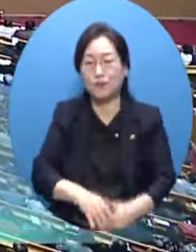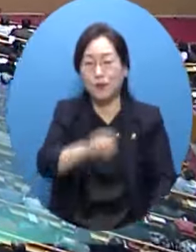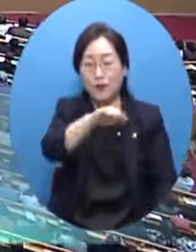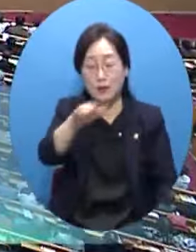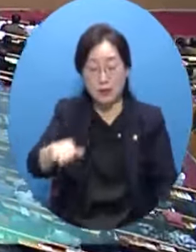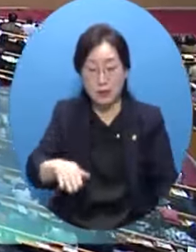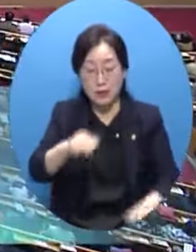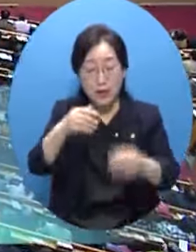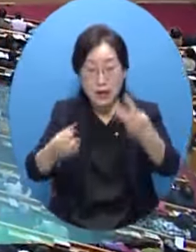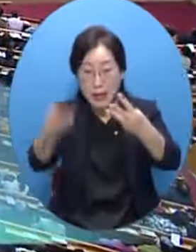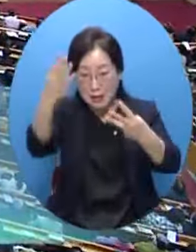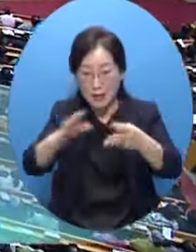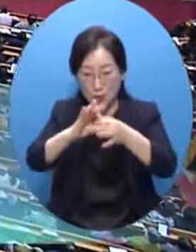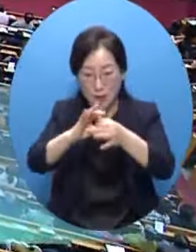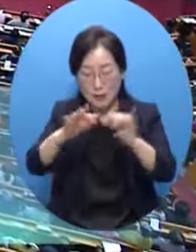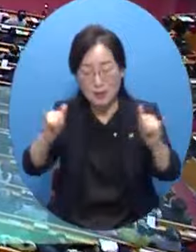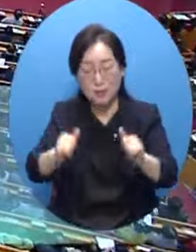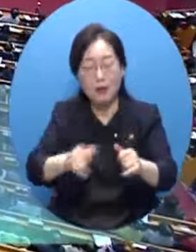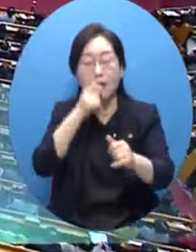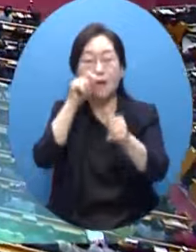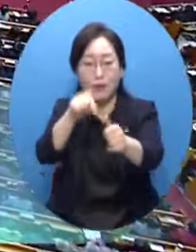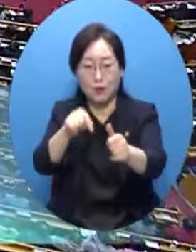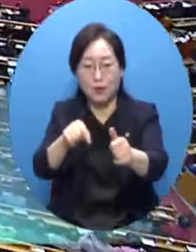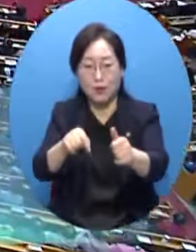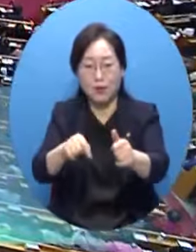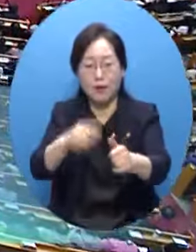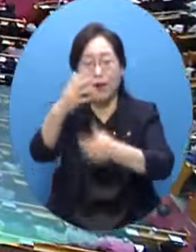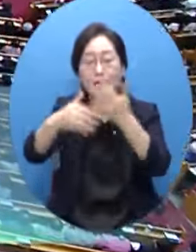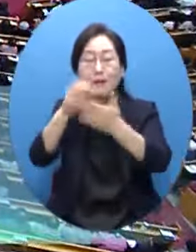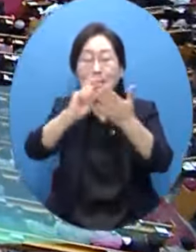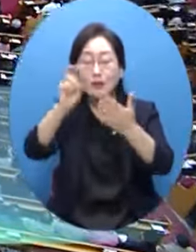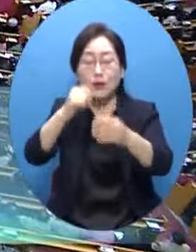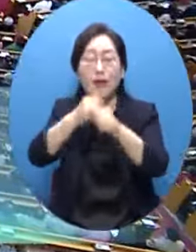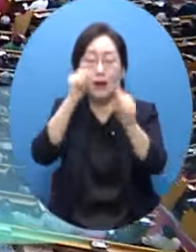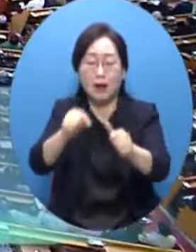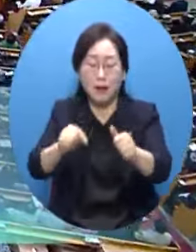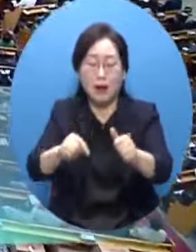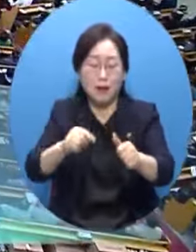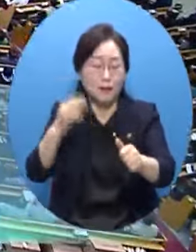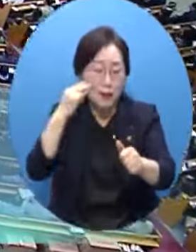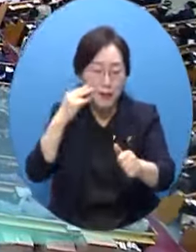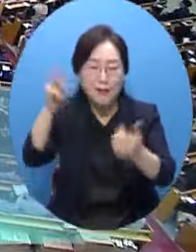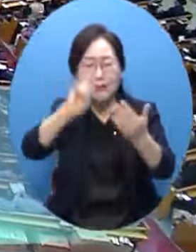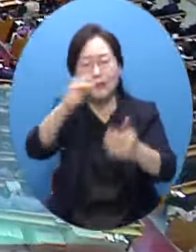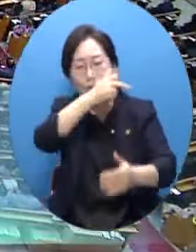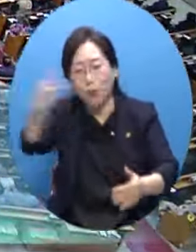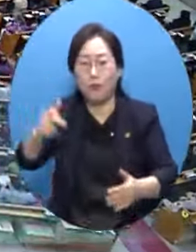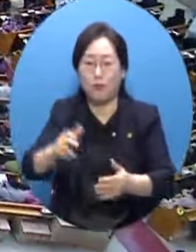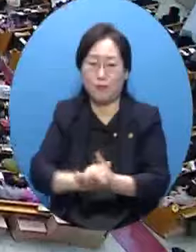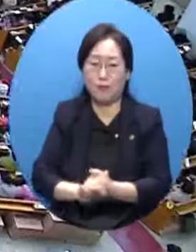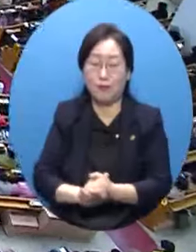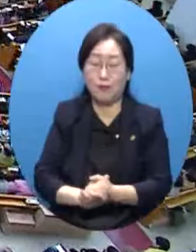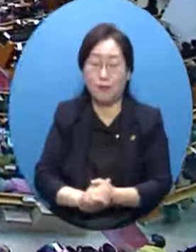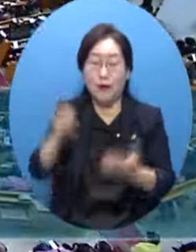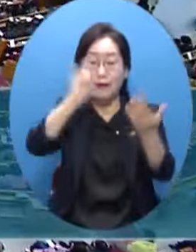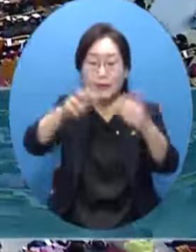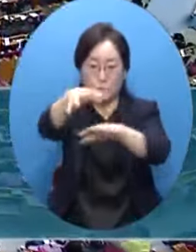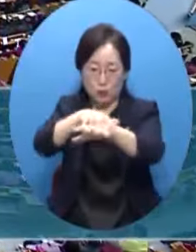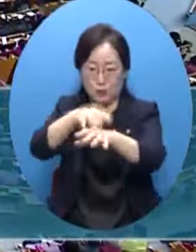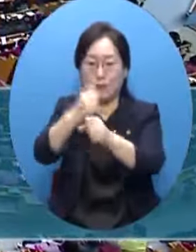서서 심히 큰 소리로 이스라엘 하나님 여호와 야훼를 찬송하니라. 자 이제 찬양들을